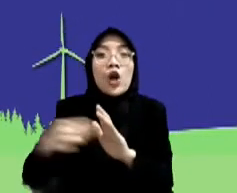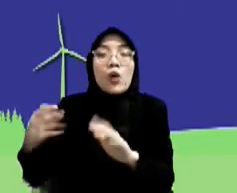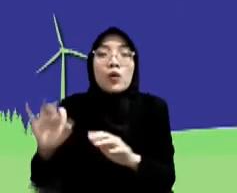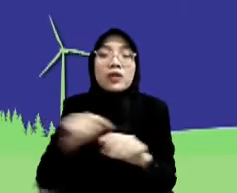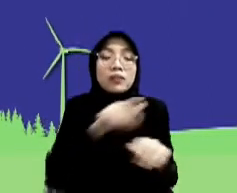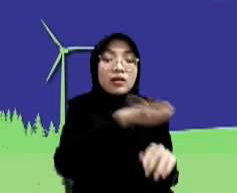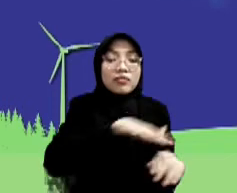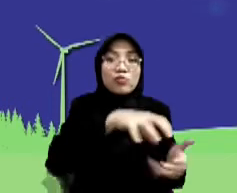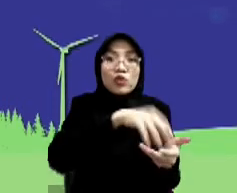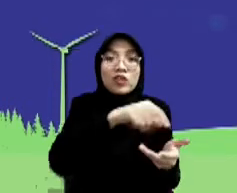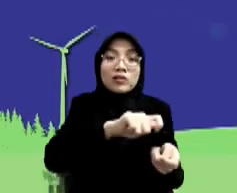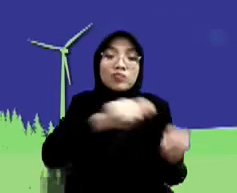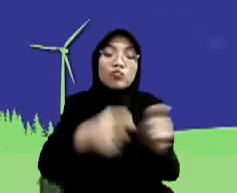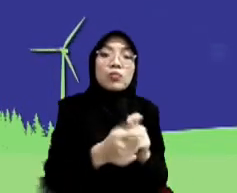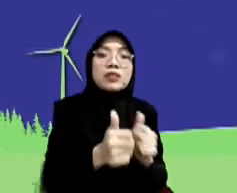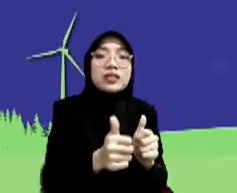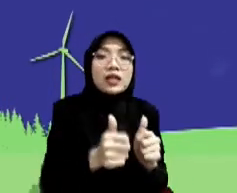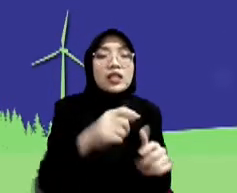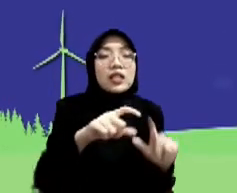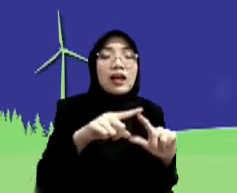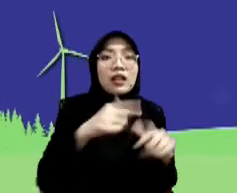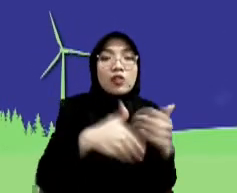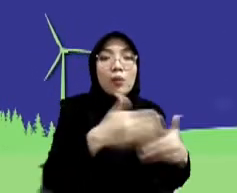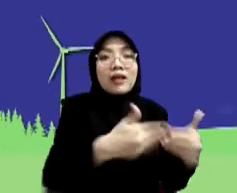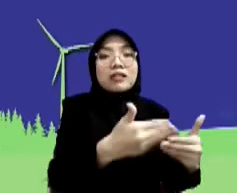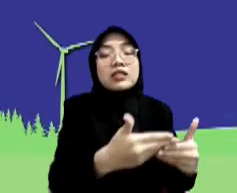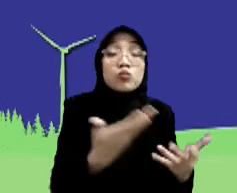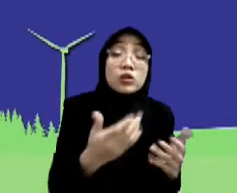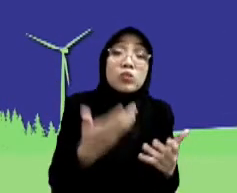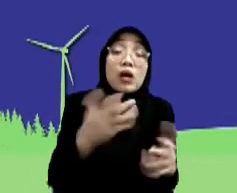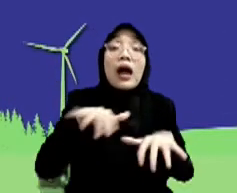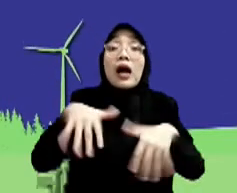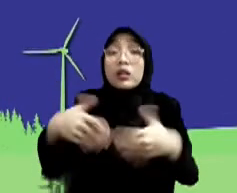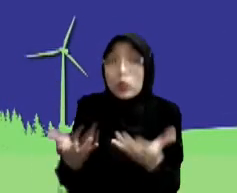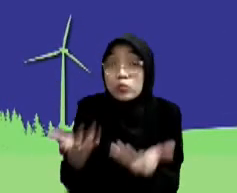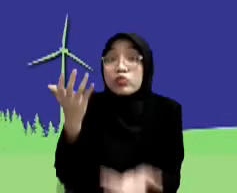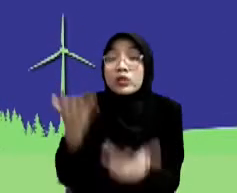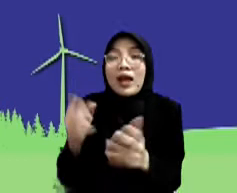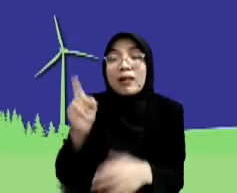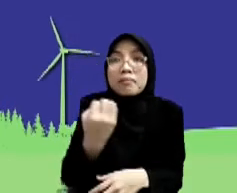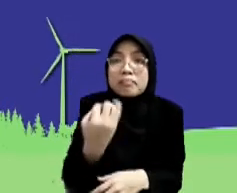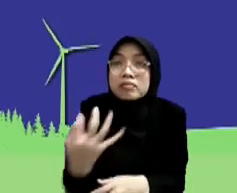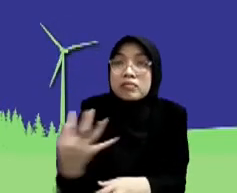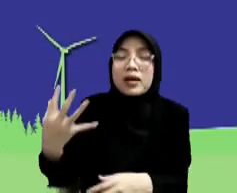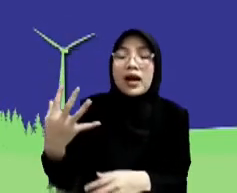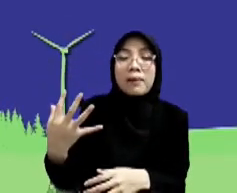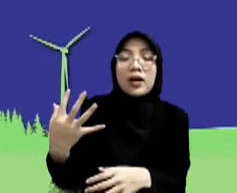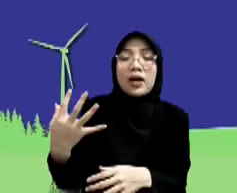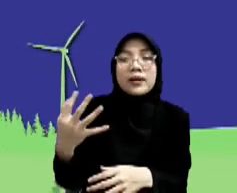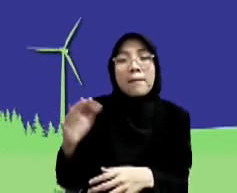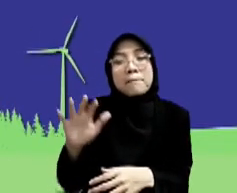transisi eh dari segi operationsnya mereka maupun mungkin bisa ada beberapa yang eh masih